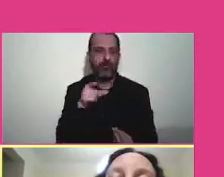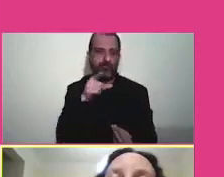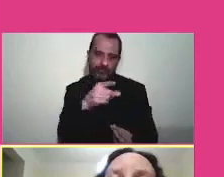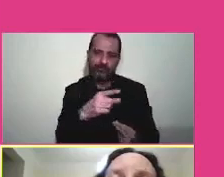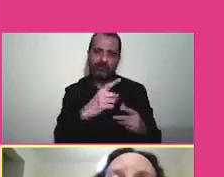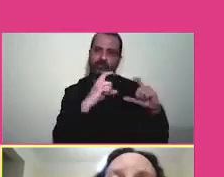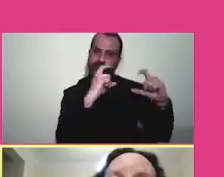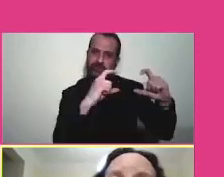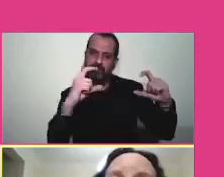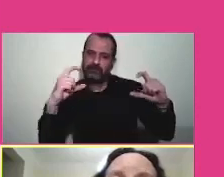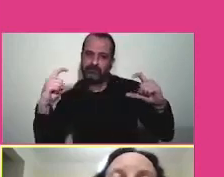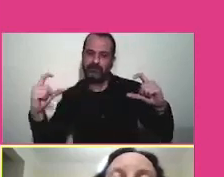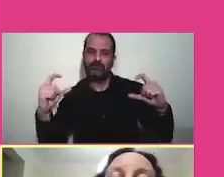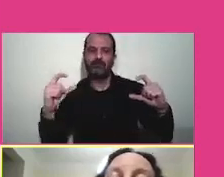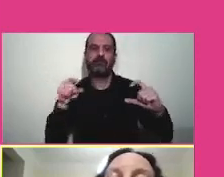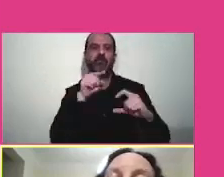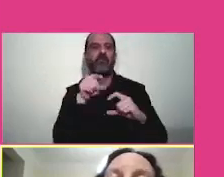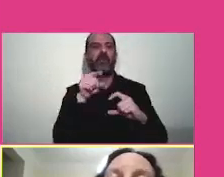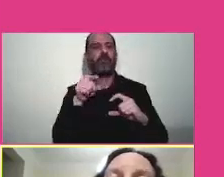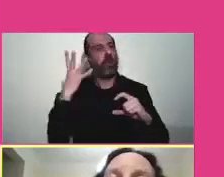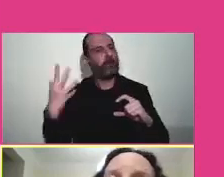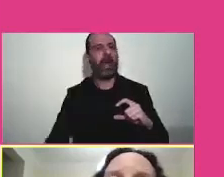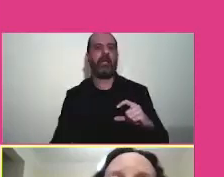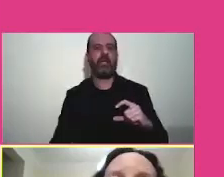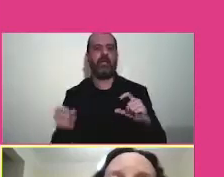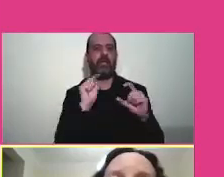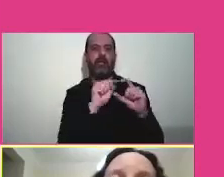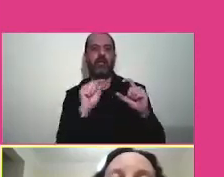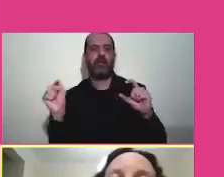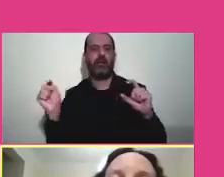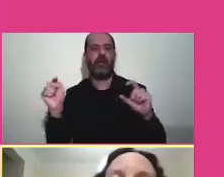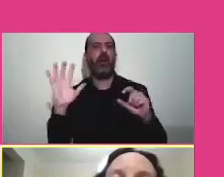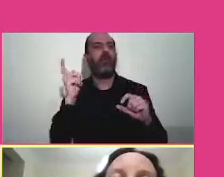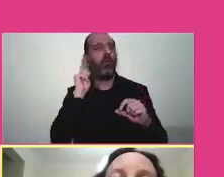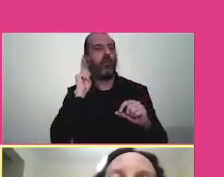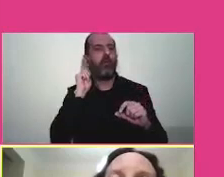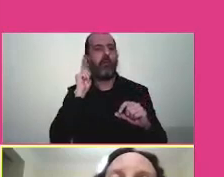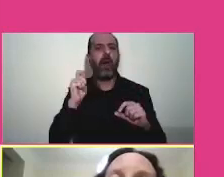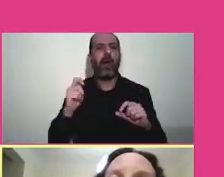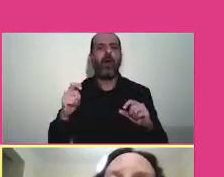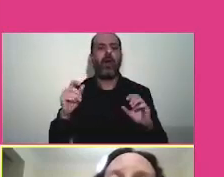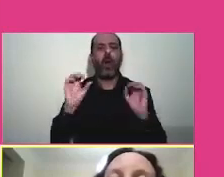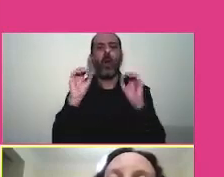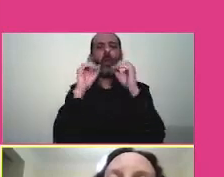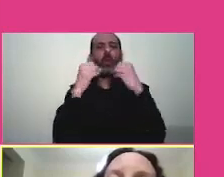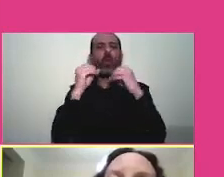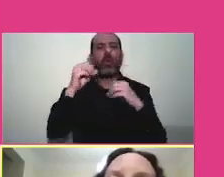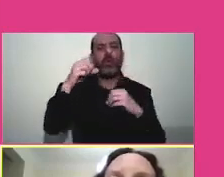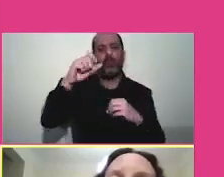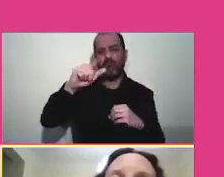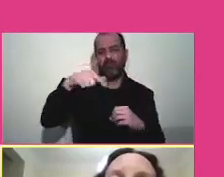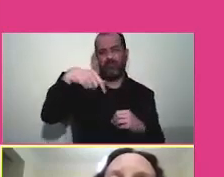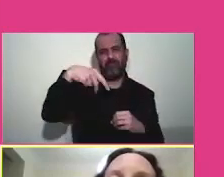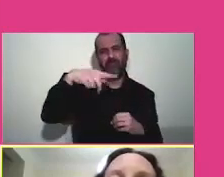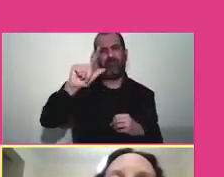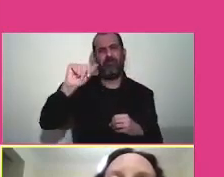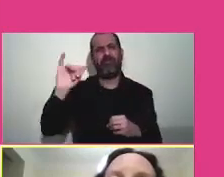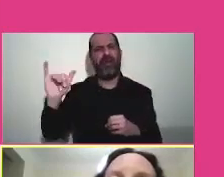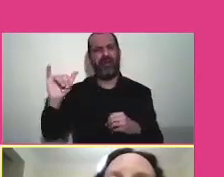είναι διαθέσιμο μέσα από το Google Play. Πολύ εύκολα μπορείτε να το κατεβάσετε σε